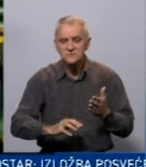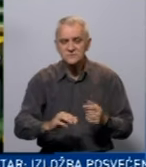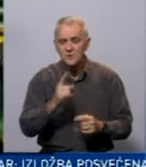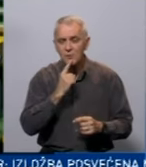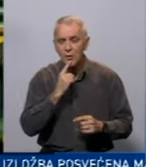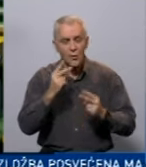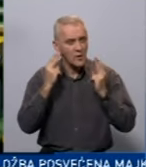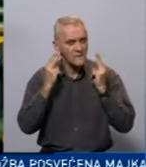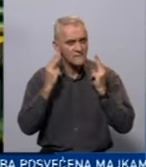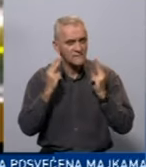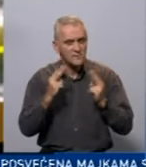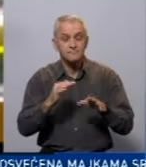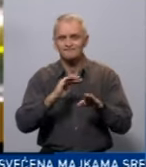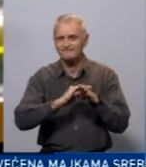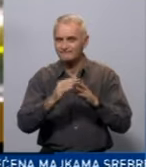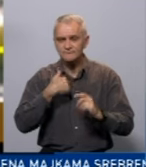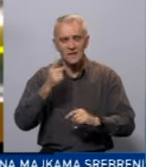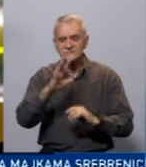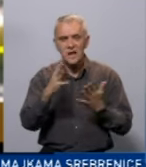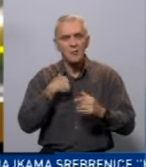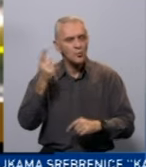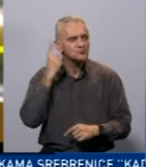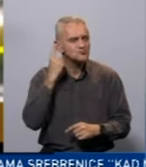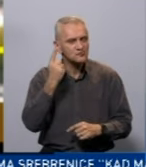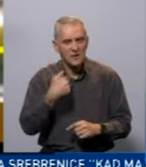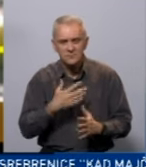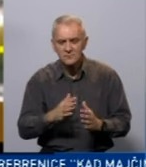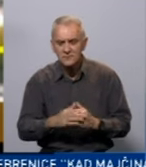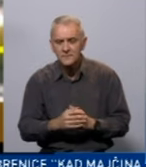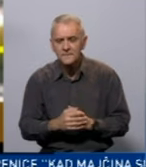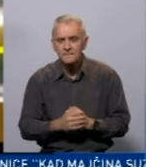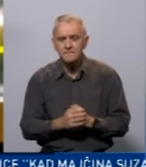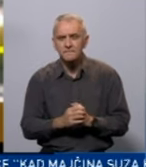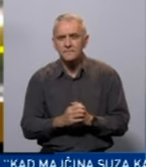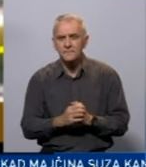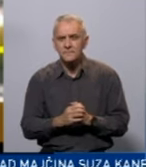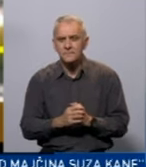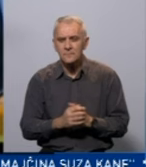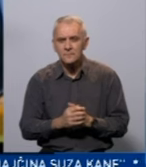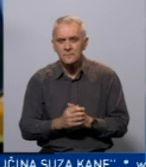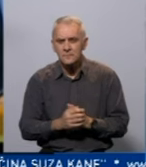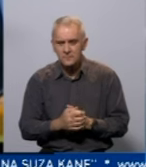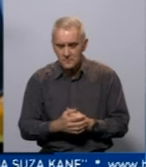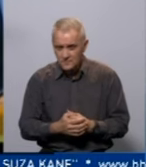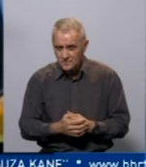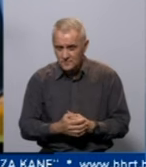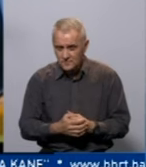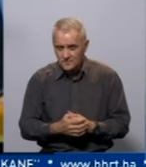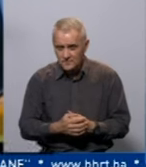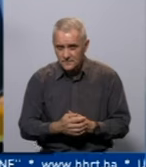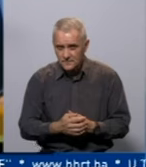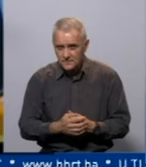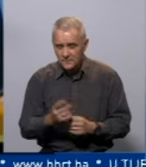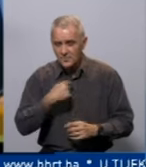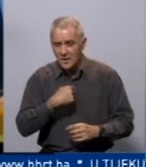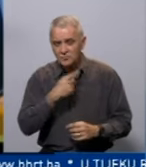koga proističu određeni politički mehanizmi, svakako da hoće i ne samo politički, nego i obrazovni. Ja tu vidim